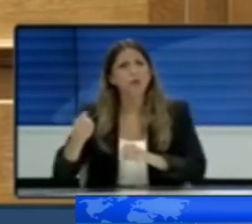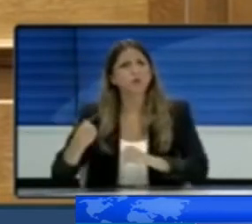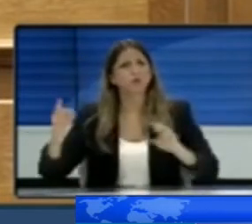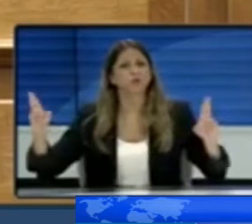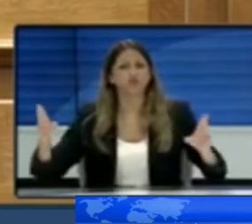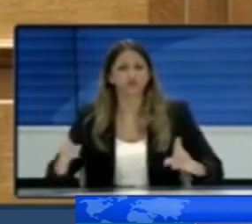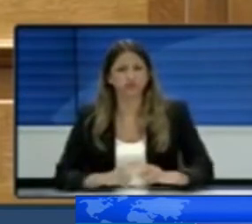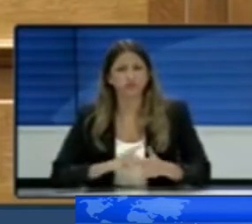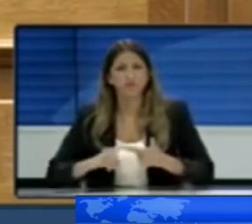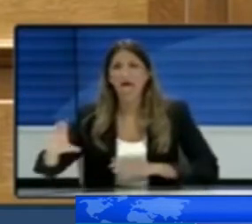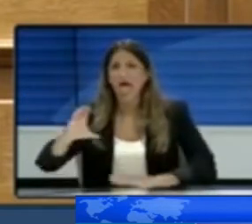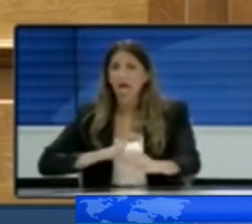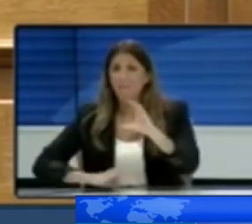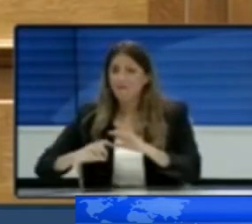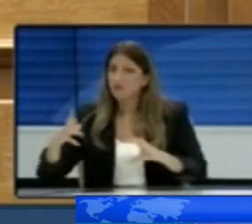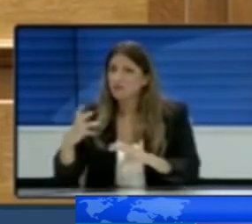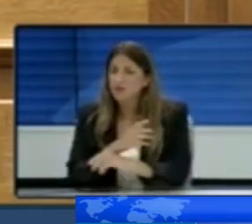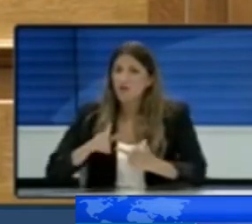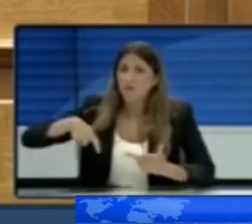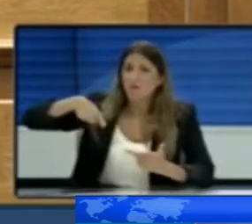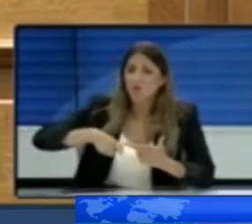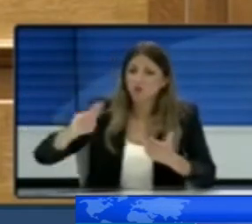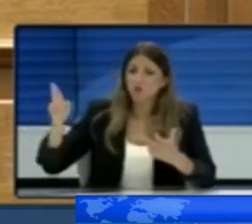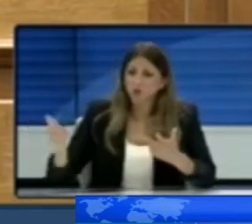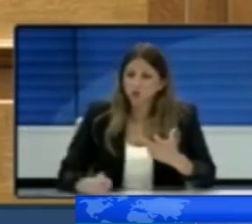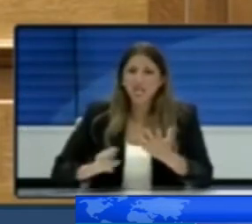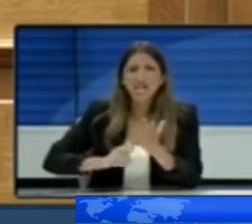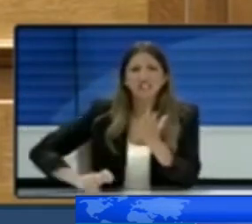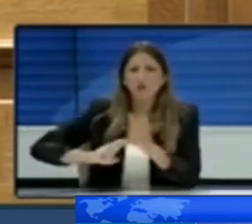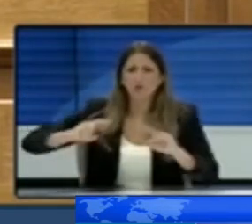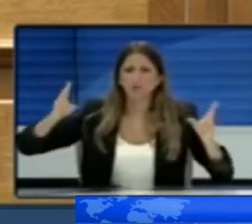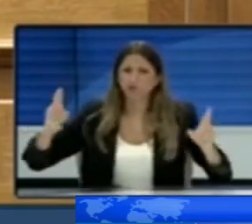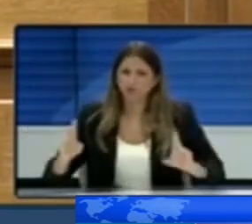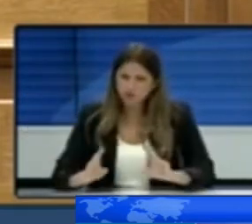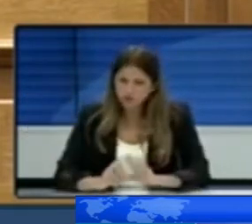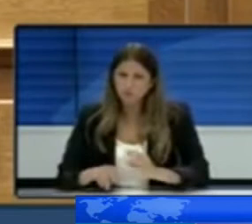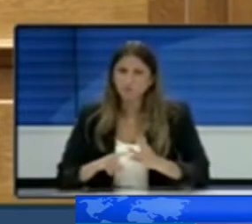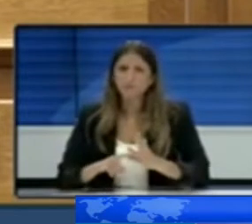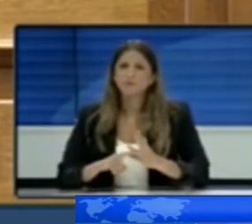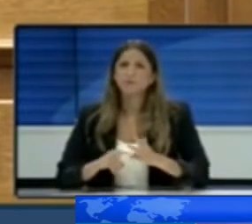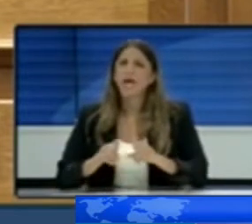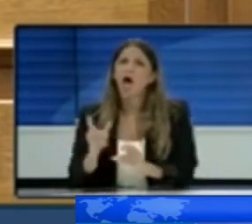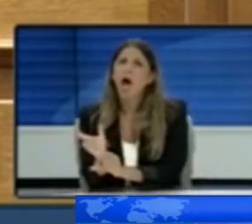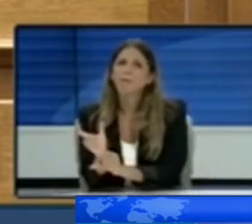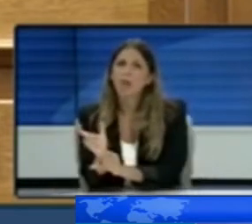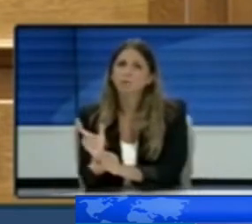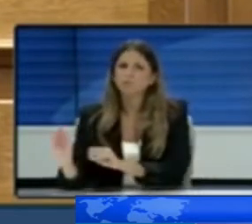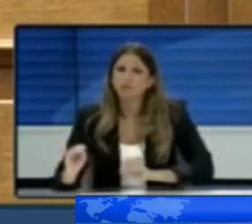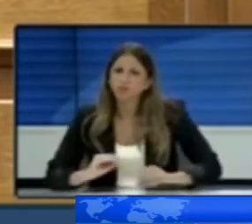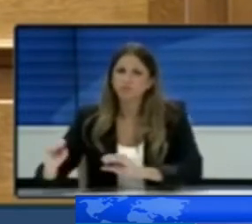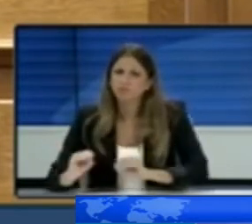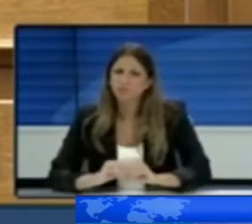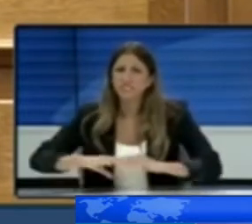έφεραν επενδύσεις, μείωσαν φόρους και εισφορές, εξοπλίσαμε τη χώρα, προστατεύσαμε τα